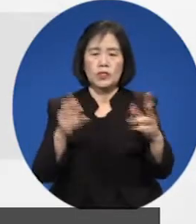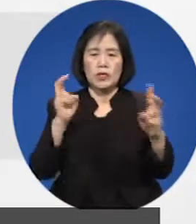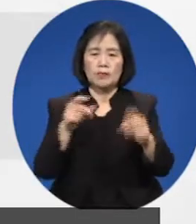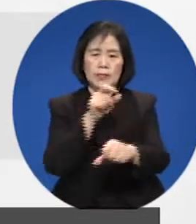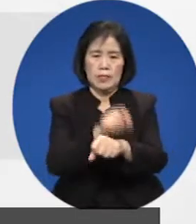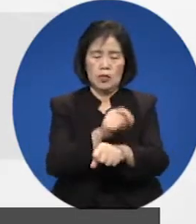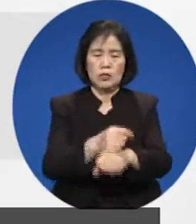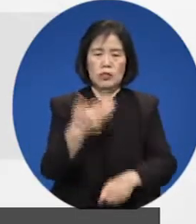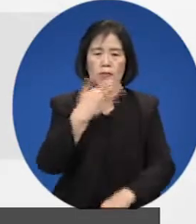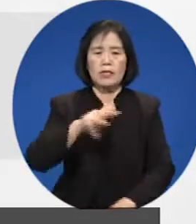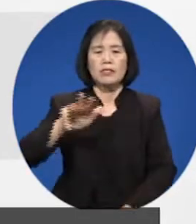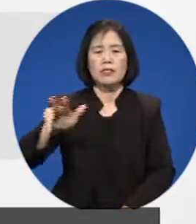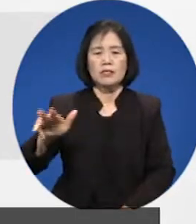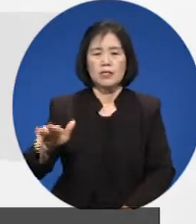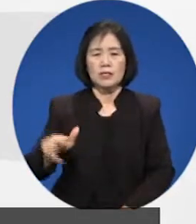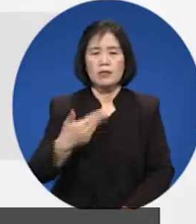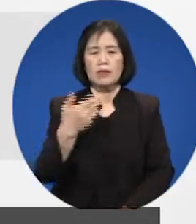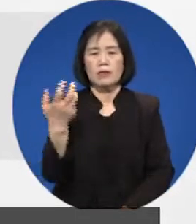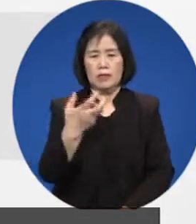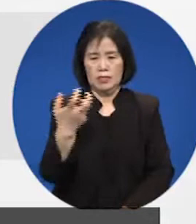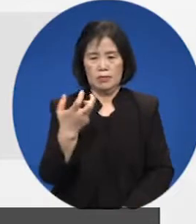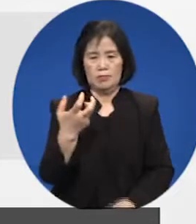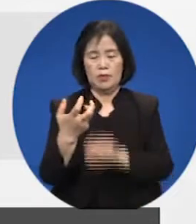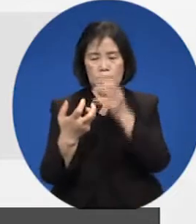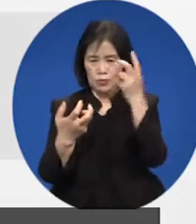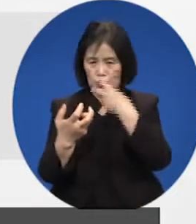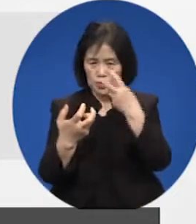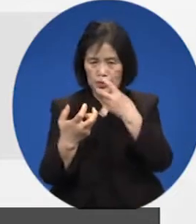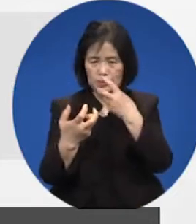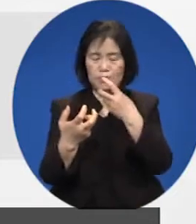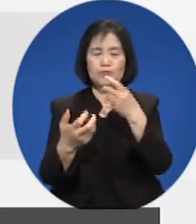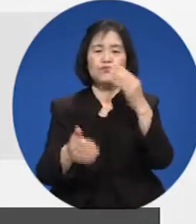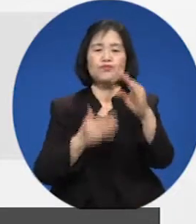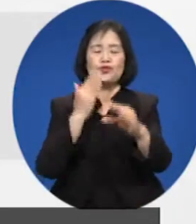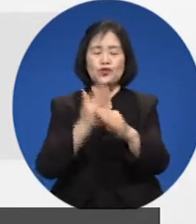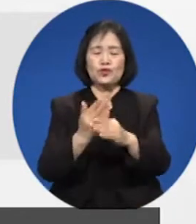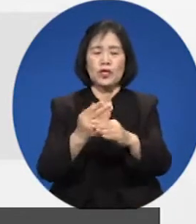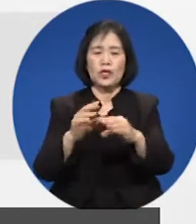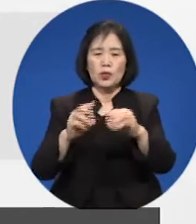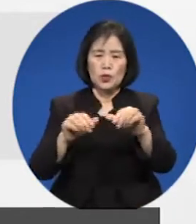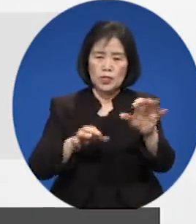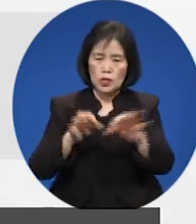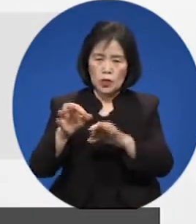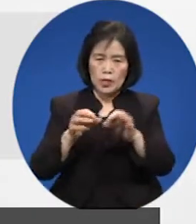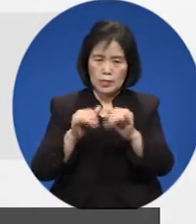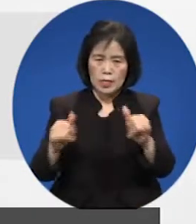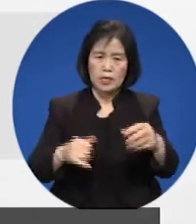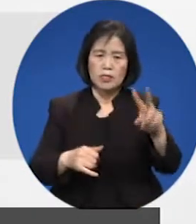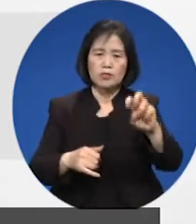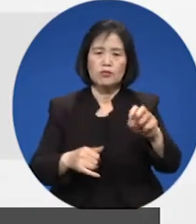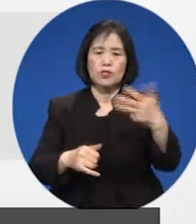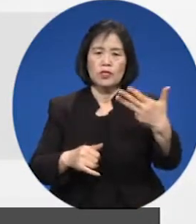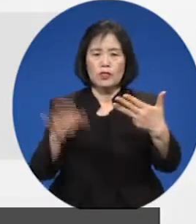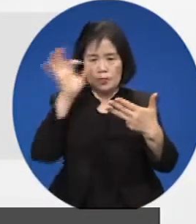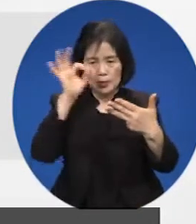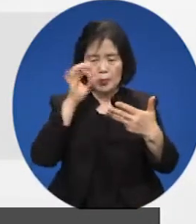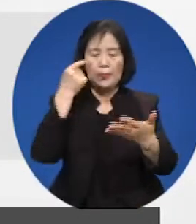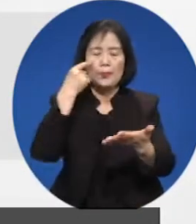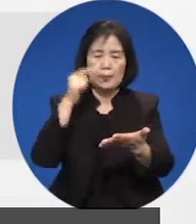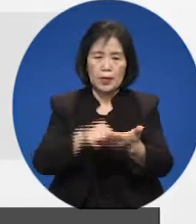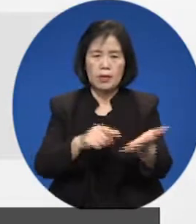8786 을 대상으로 시행해 됐습니다 이 가운데 토지거래 자 스물 여덟 병을 찾아냈고